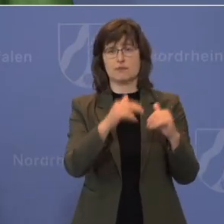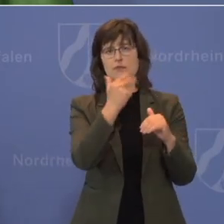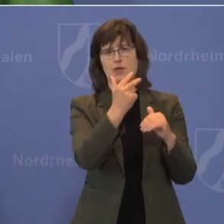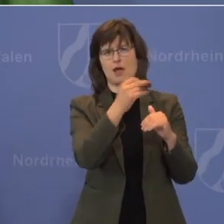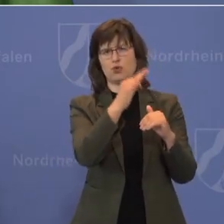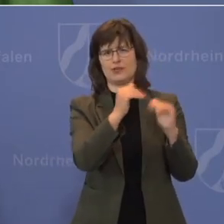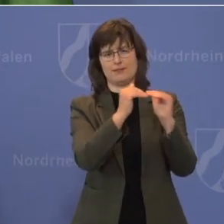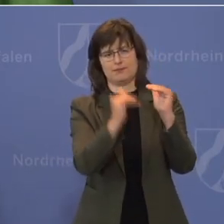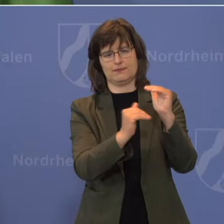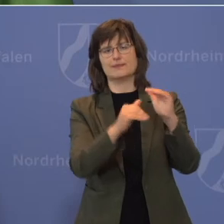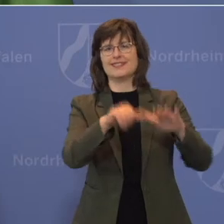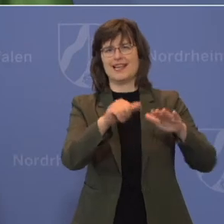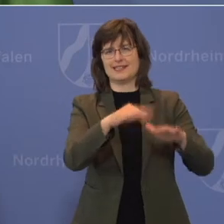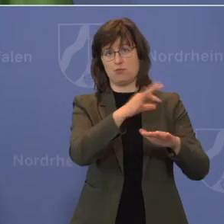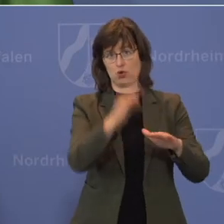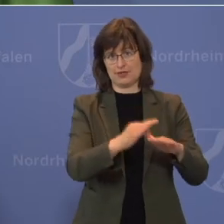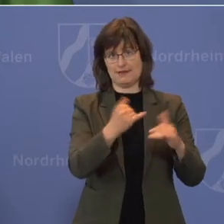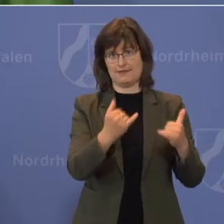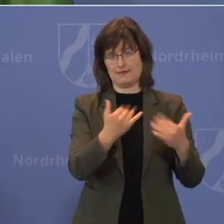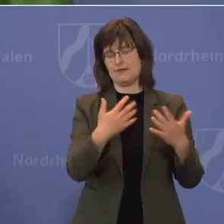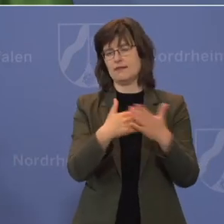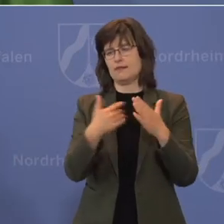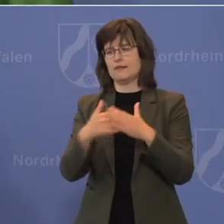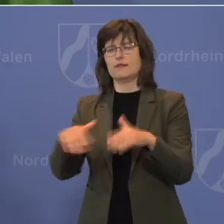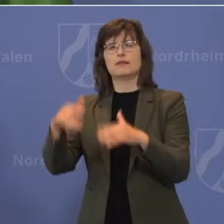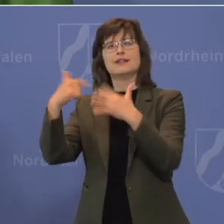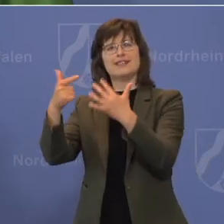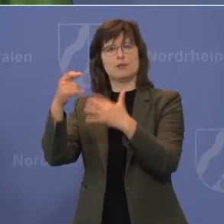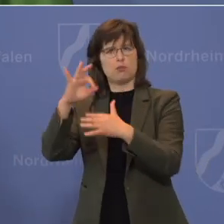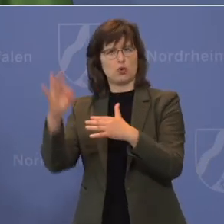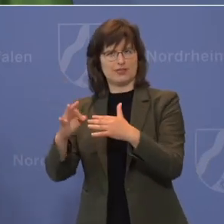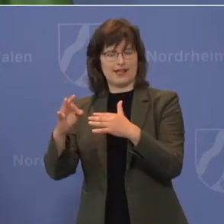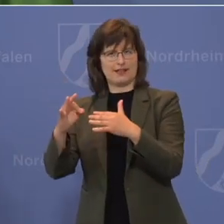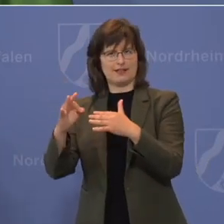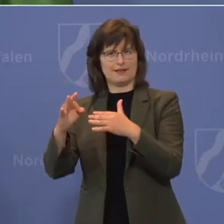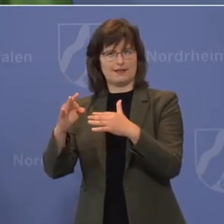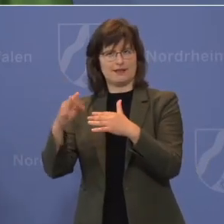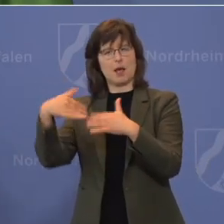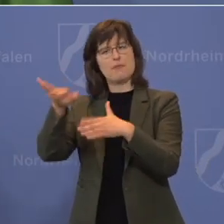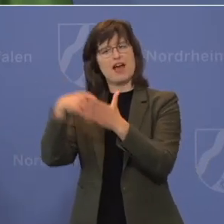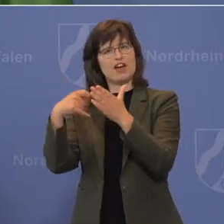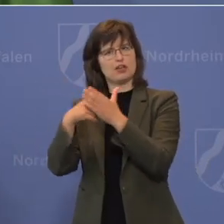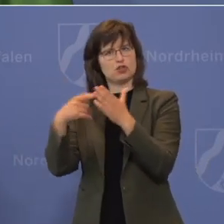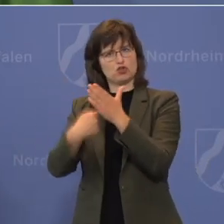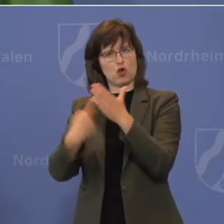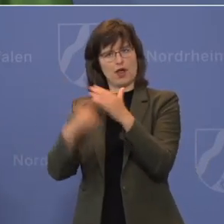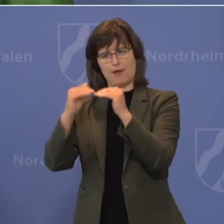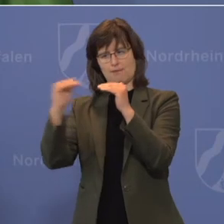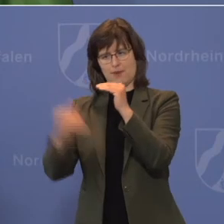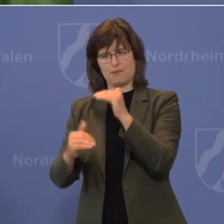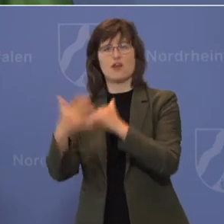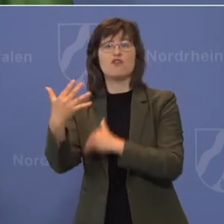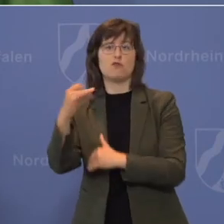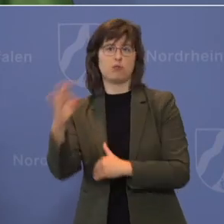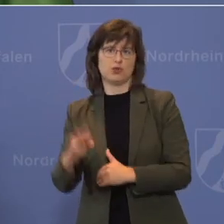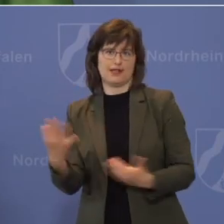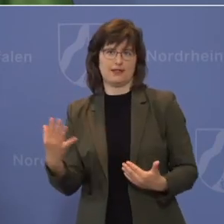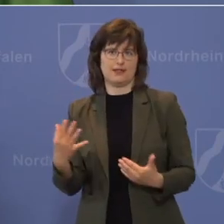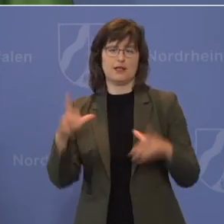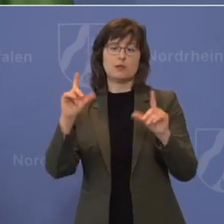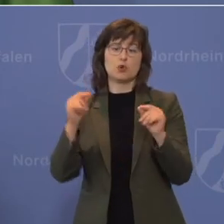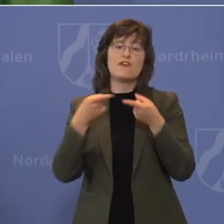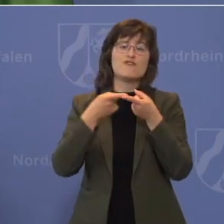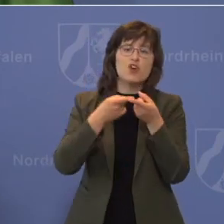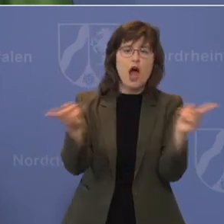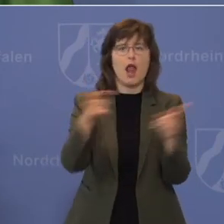auf 16% und den geringeren Mehrwertsteuersatz von 7 auf 5. Das ist natürlich eine Entlastung, die kommt allen Bürgerinnen